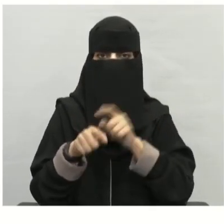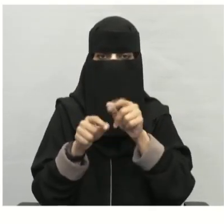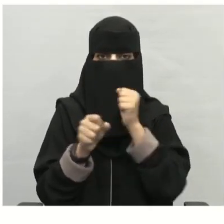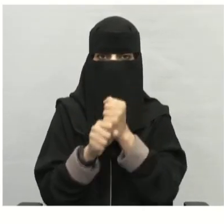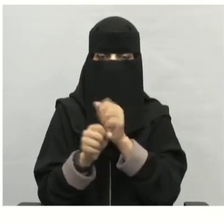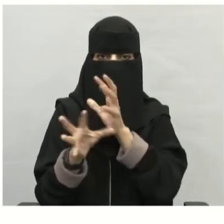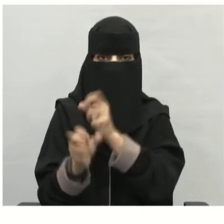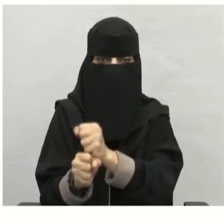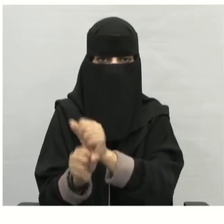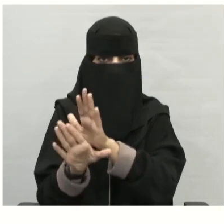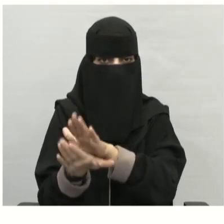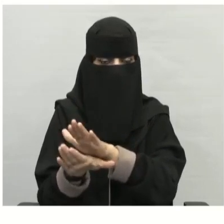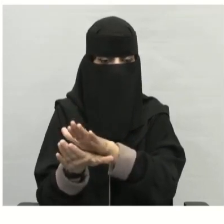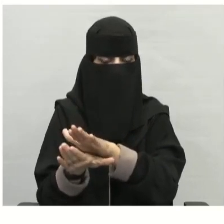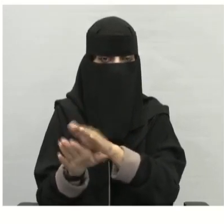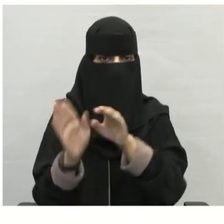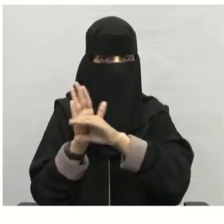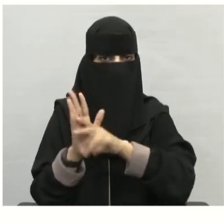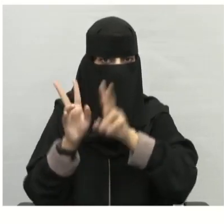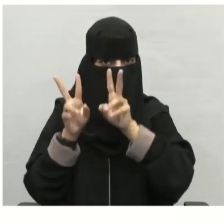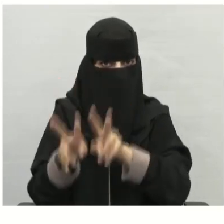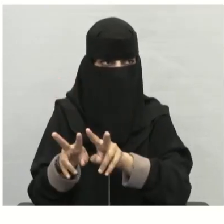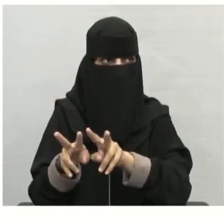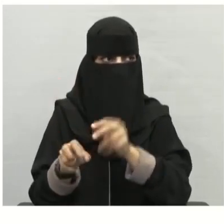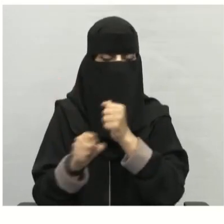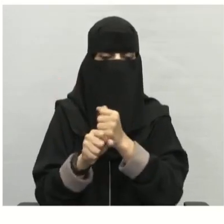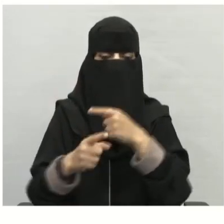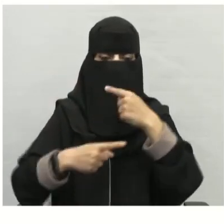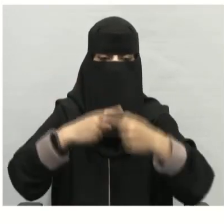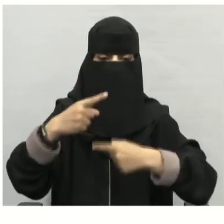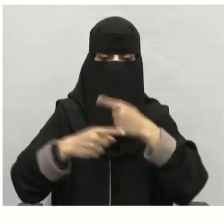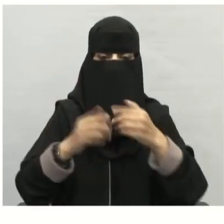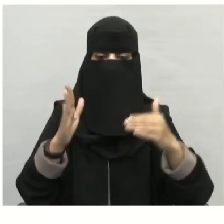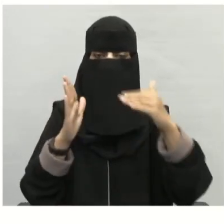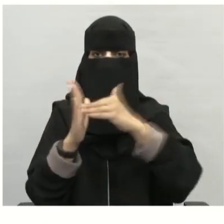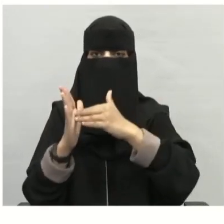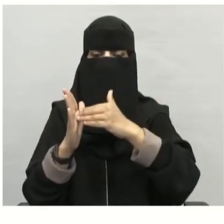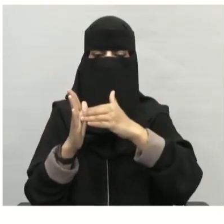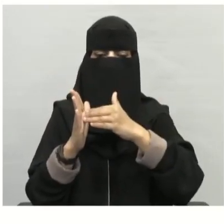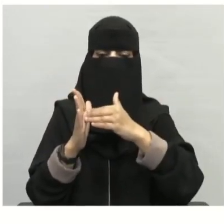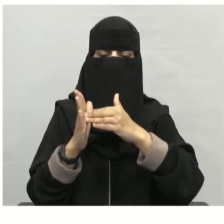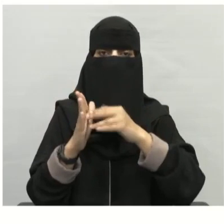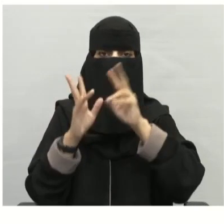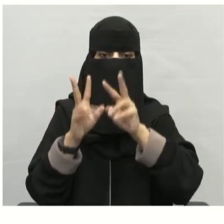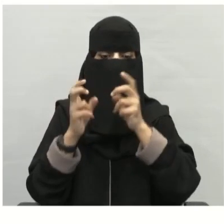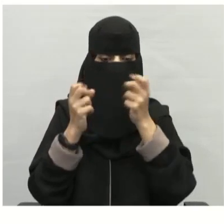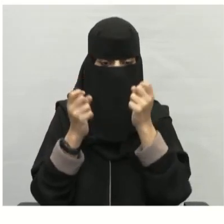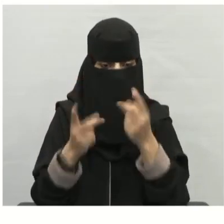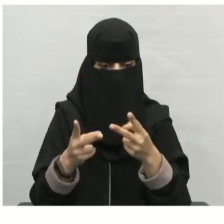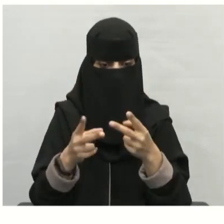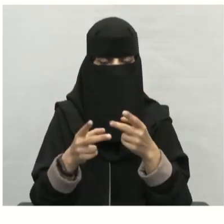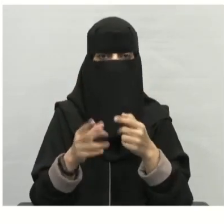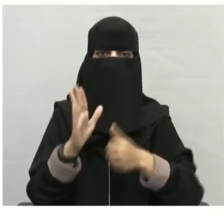يحتفظ المنتج فيها بصفاته الاساسيه ويظل حتى نهايتها مستساغا مقبولا